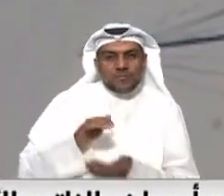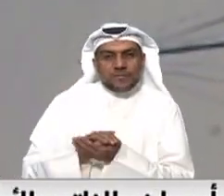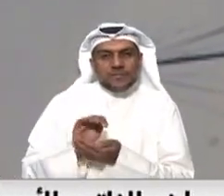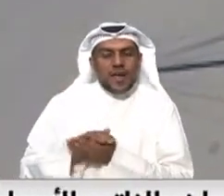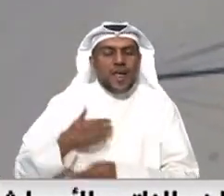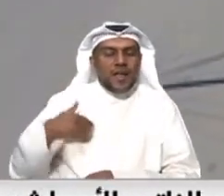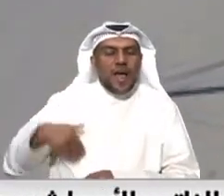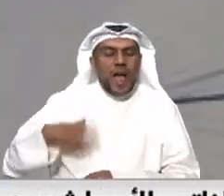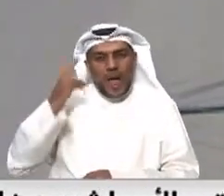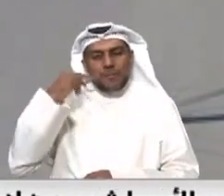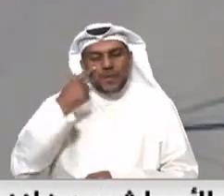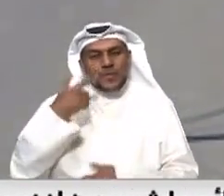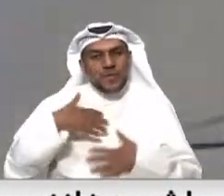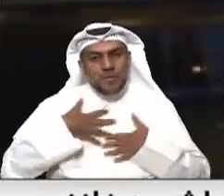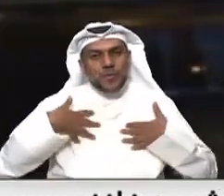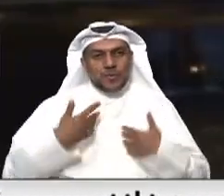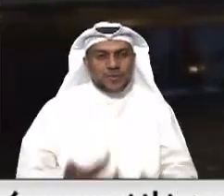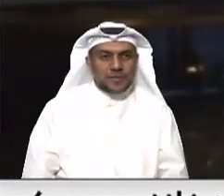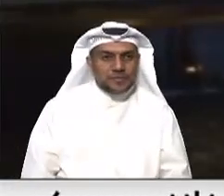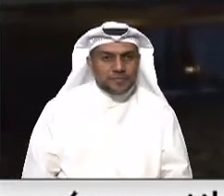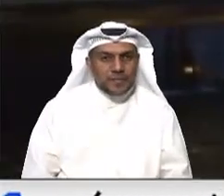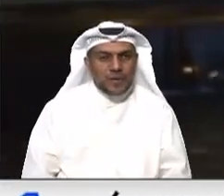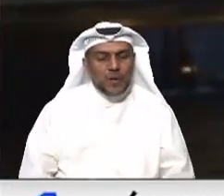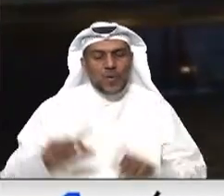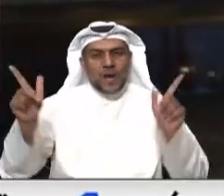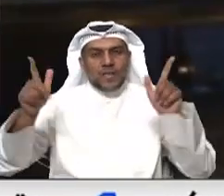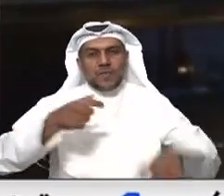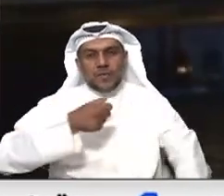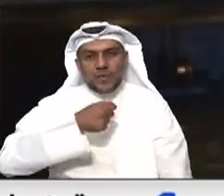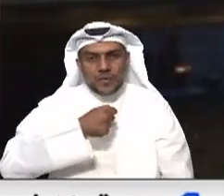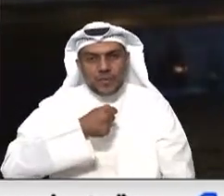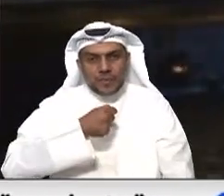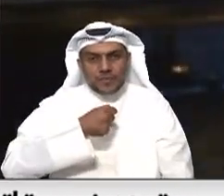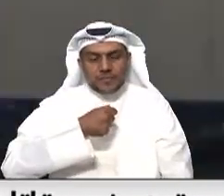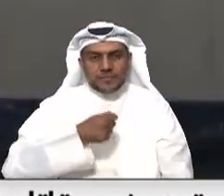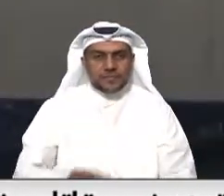تدخل البهجة في نفوسهم. مروة محرم، تلفزيون دولة الكويت.